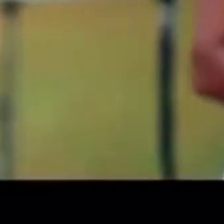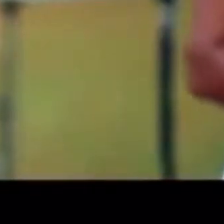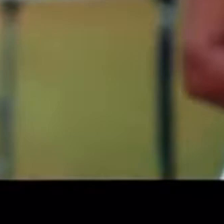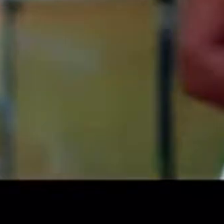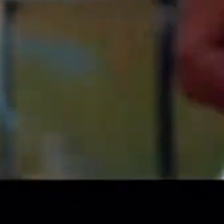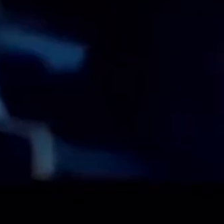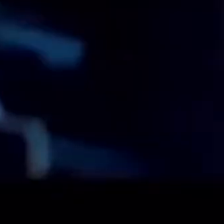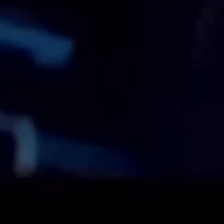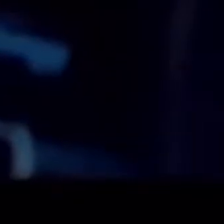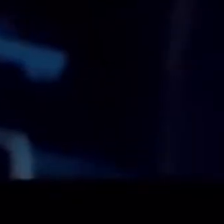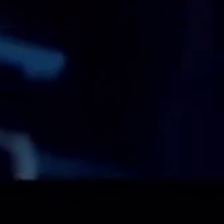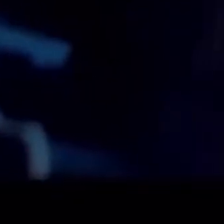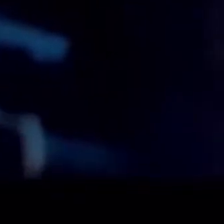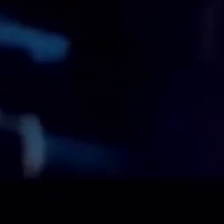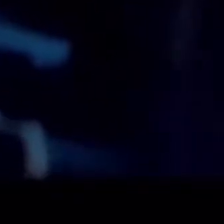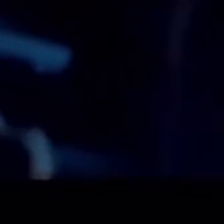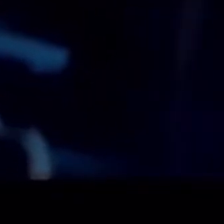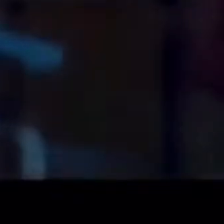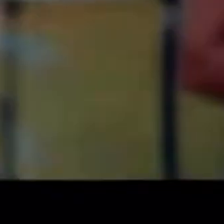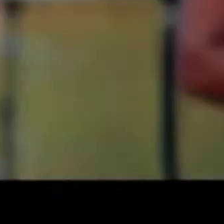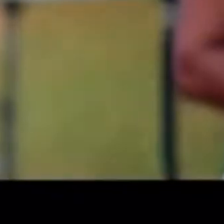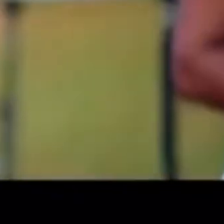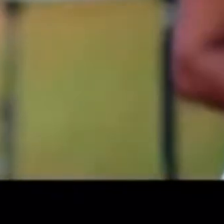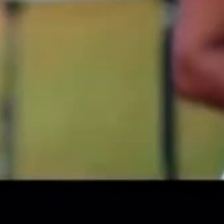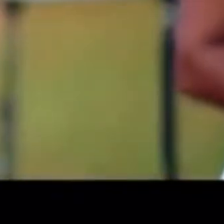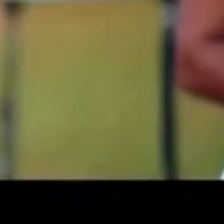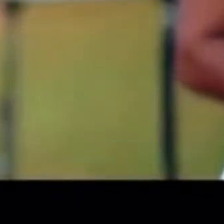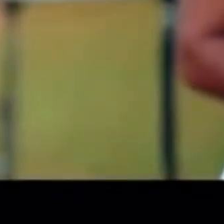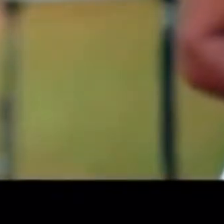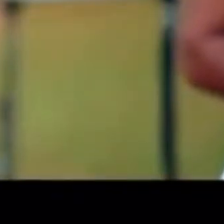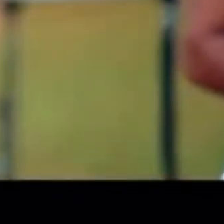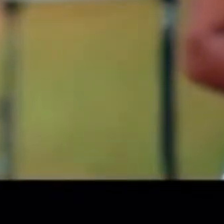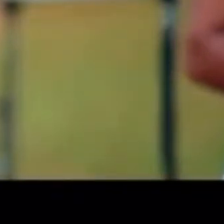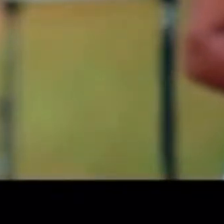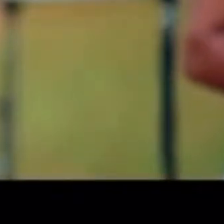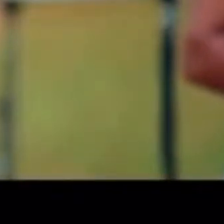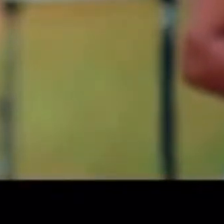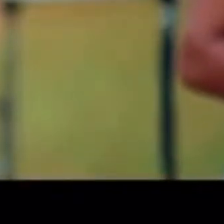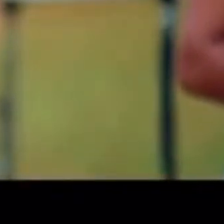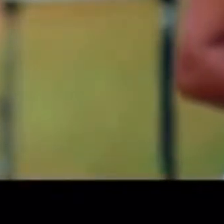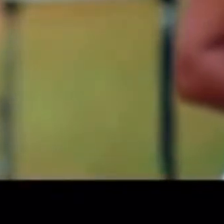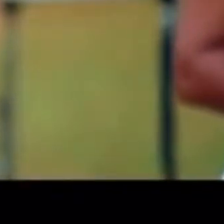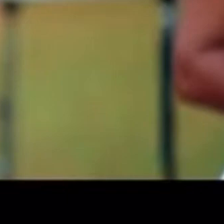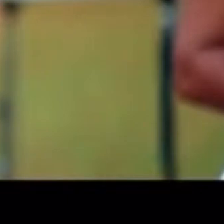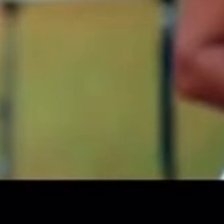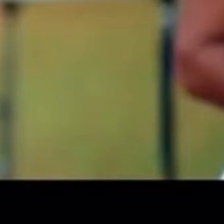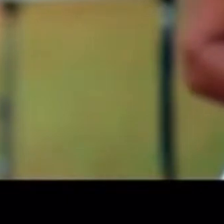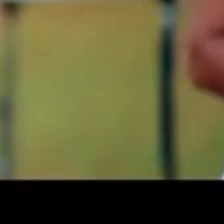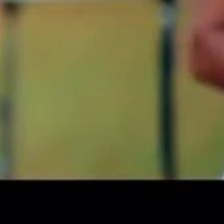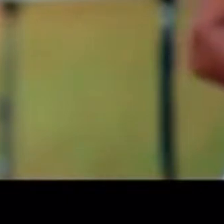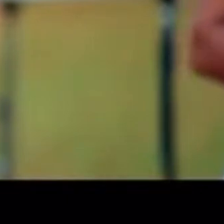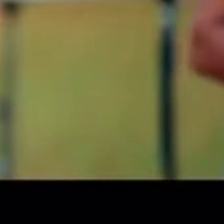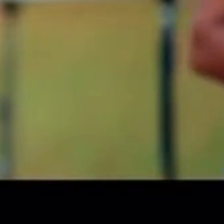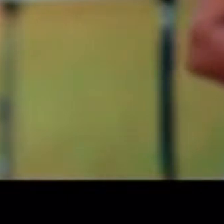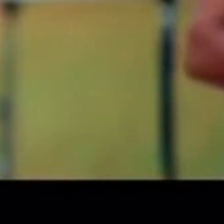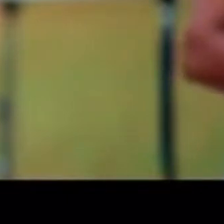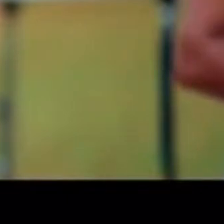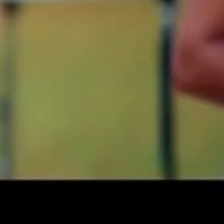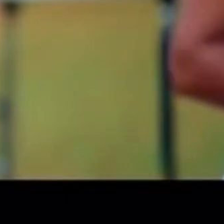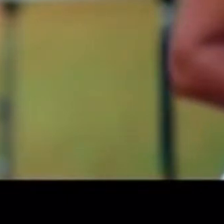Shumfweni pokutembela kwa jitata nekwito